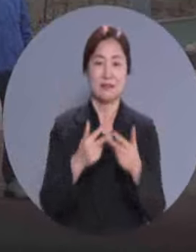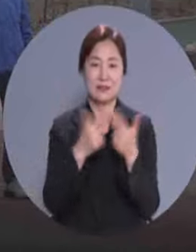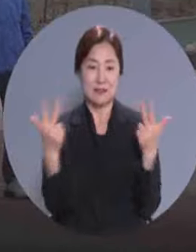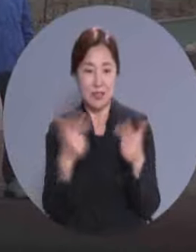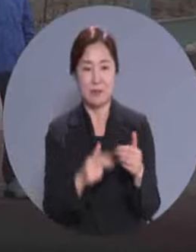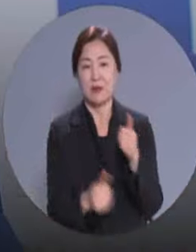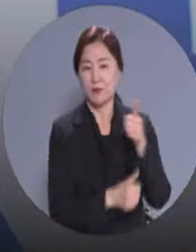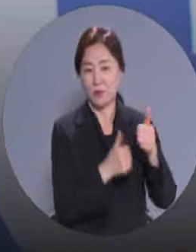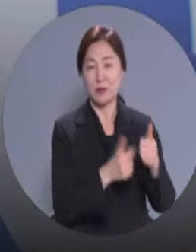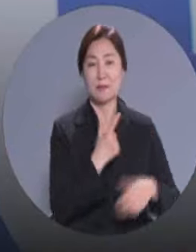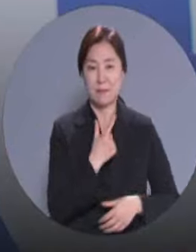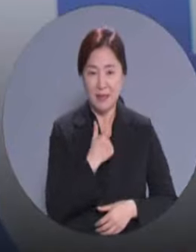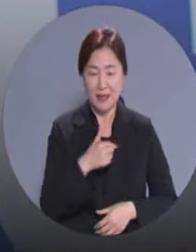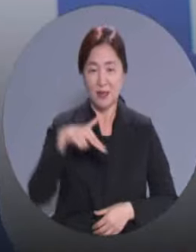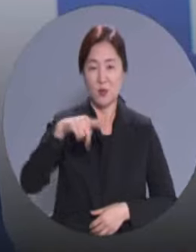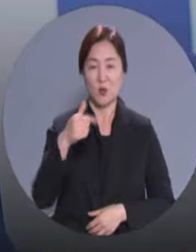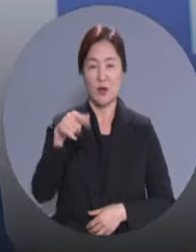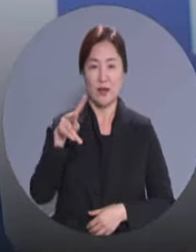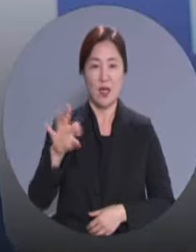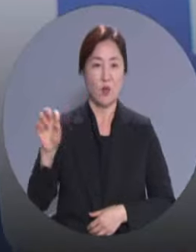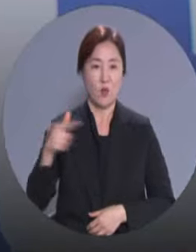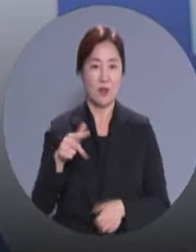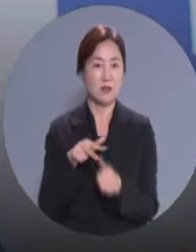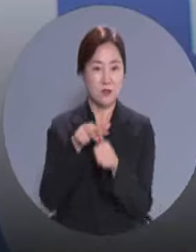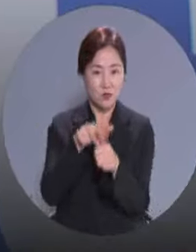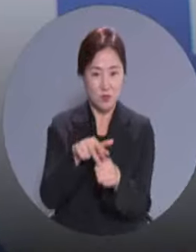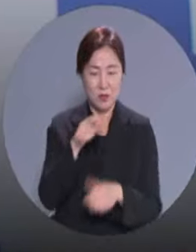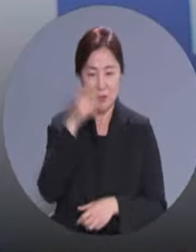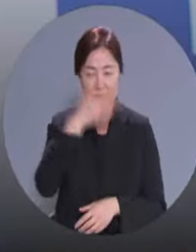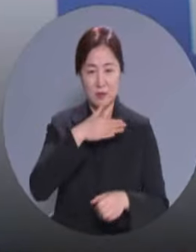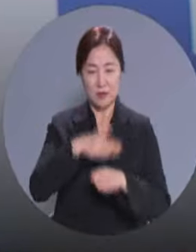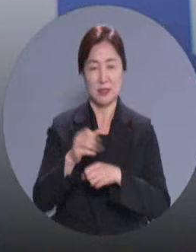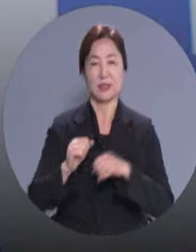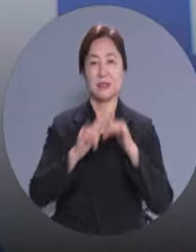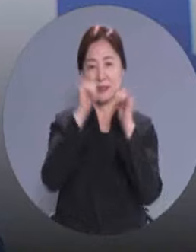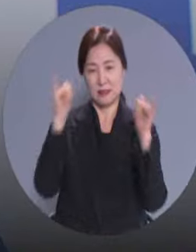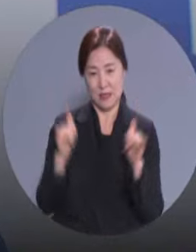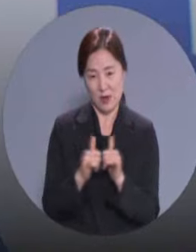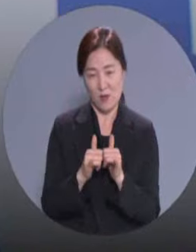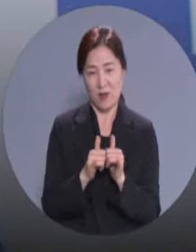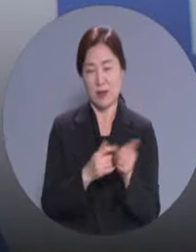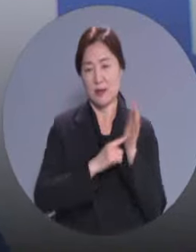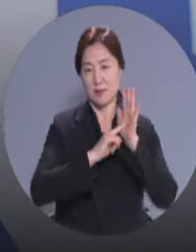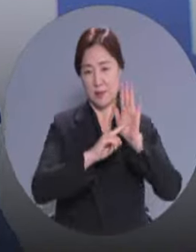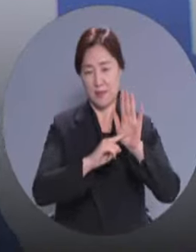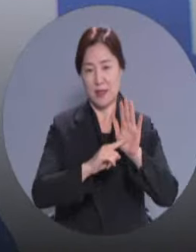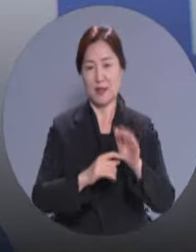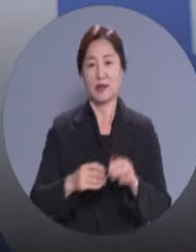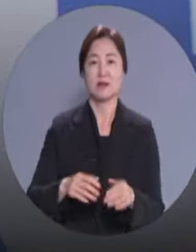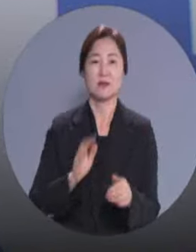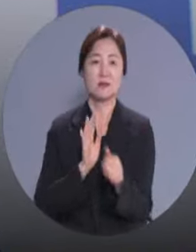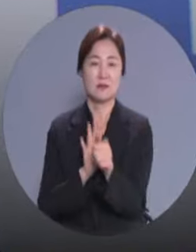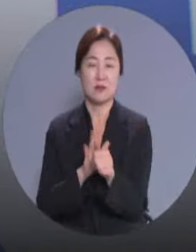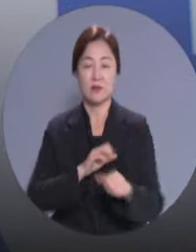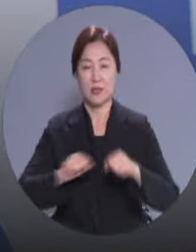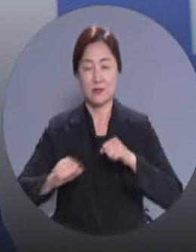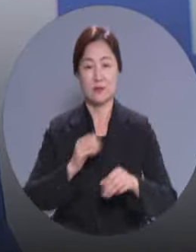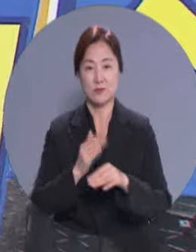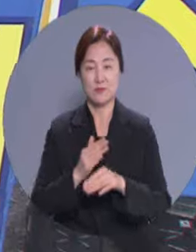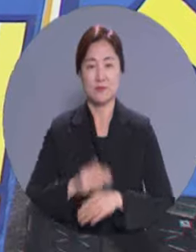경기도지사 정책수석을 지낸 조계원 후보가 여수형 기본사회를 대표 공약으로 내세우며 표심을 공략하고